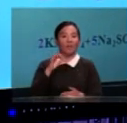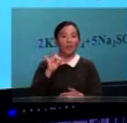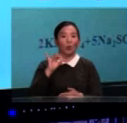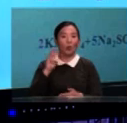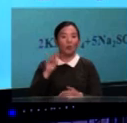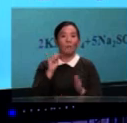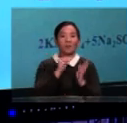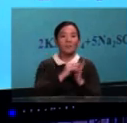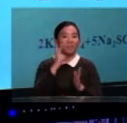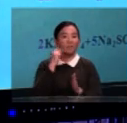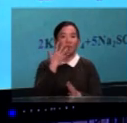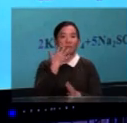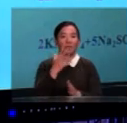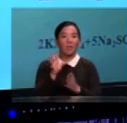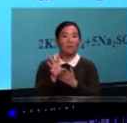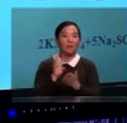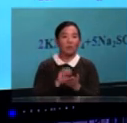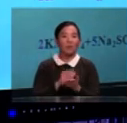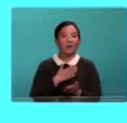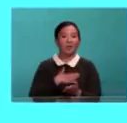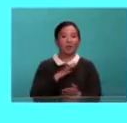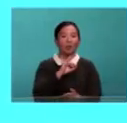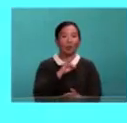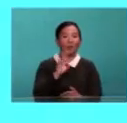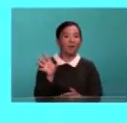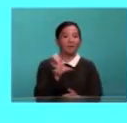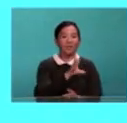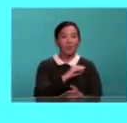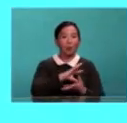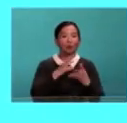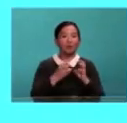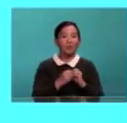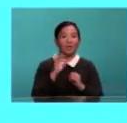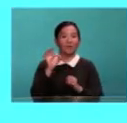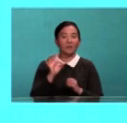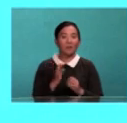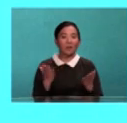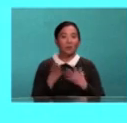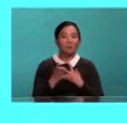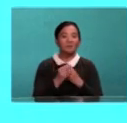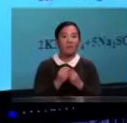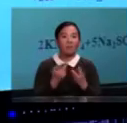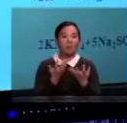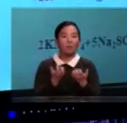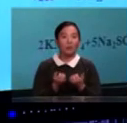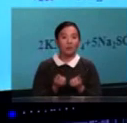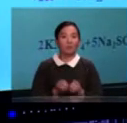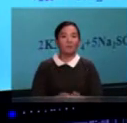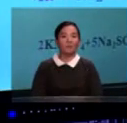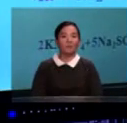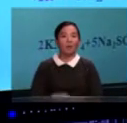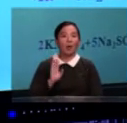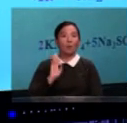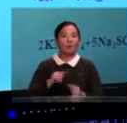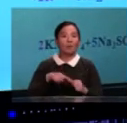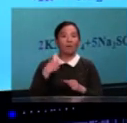поставить цифру 5. Переписываем наши ионы все, учитывая коэффициенты, которые мы с вами получили. После